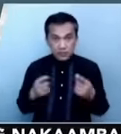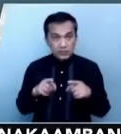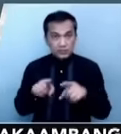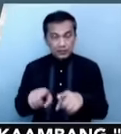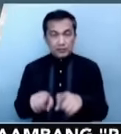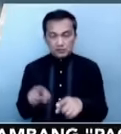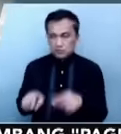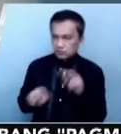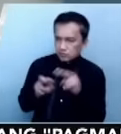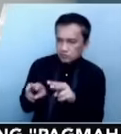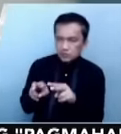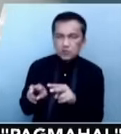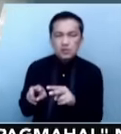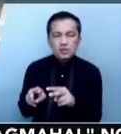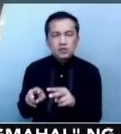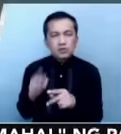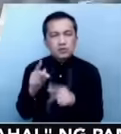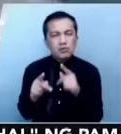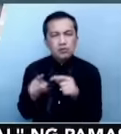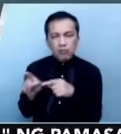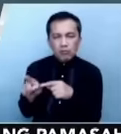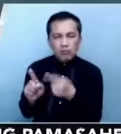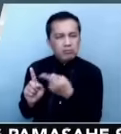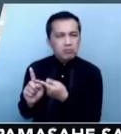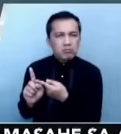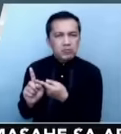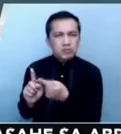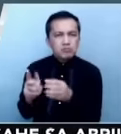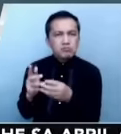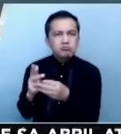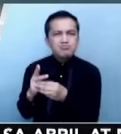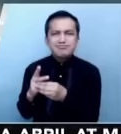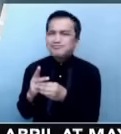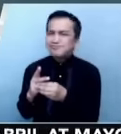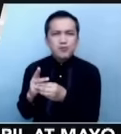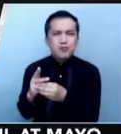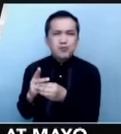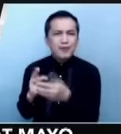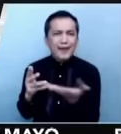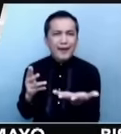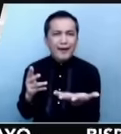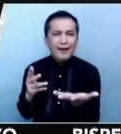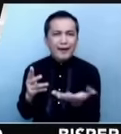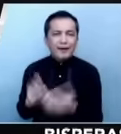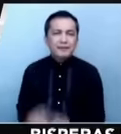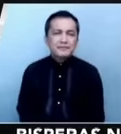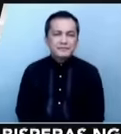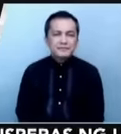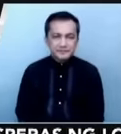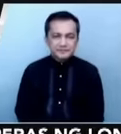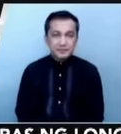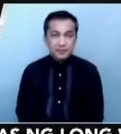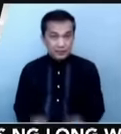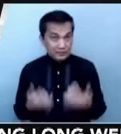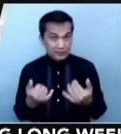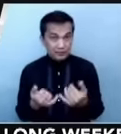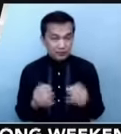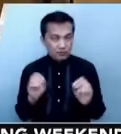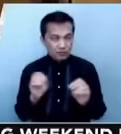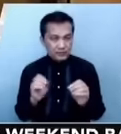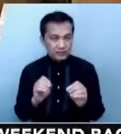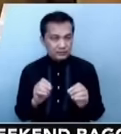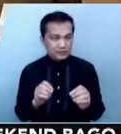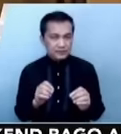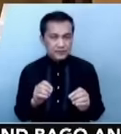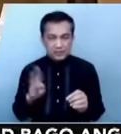ng ilang netizens na hindi nasuot ni Bea ang kanyang engagement ring. Sa ngayon, wala pa rin pahayag sina Bea